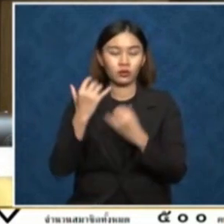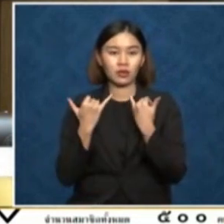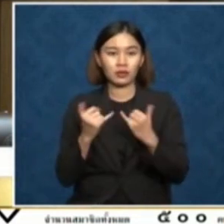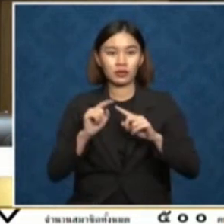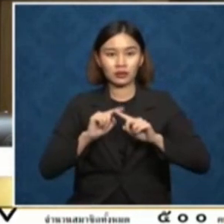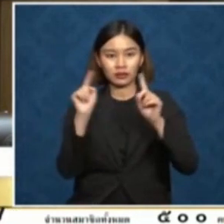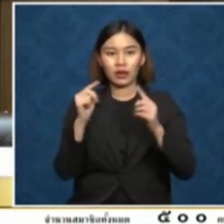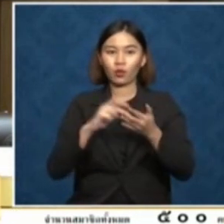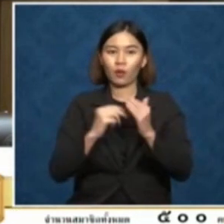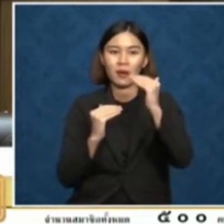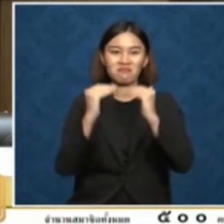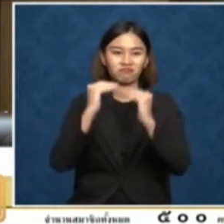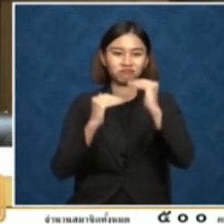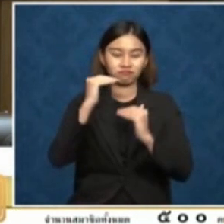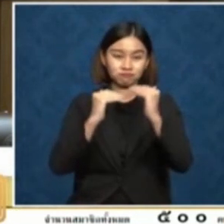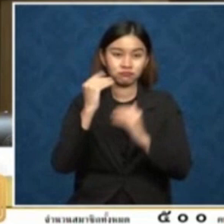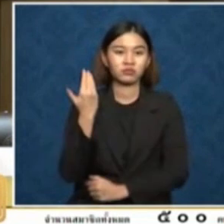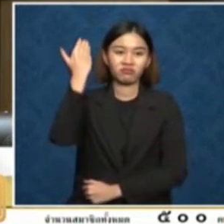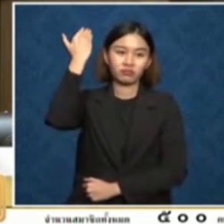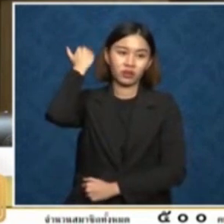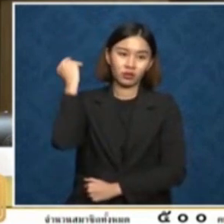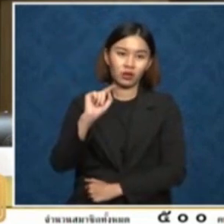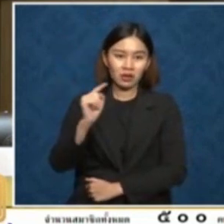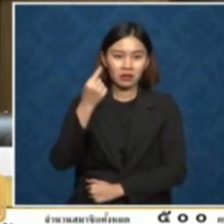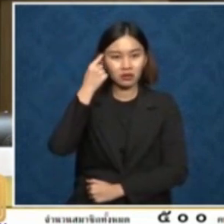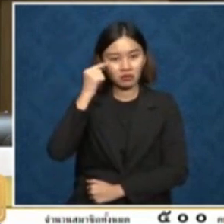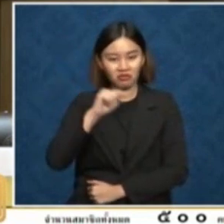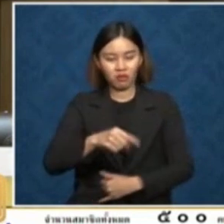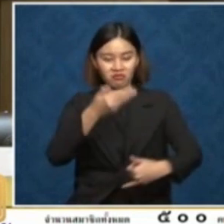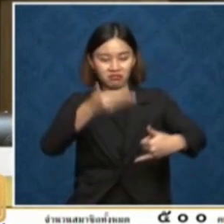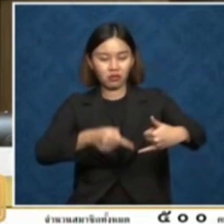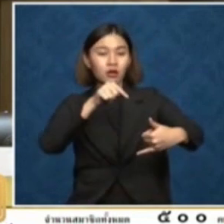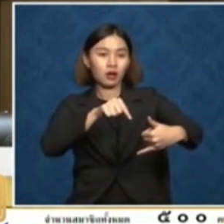ก็คือ The Imitation Game นะคะการที่เขาเนี่ยได้เป็นส่วนหนึ่งนะคะใน